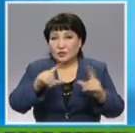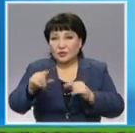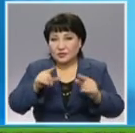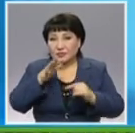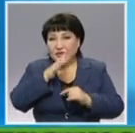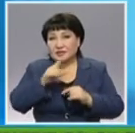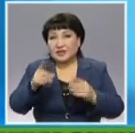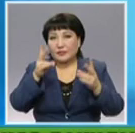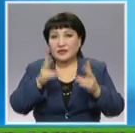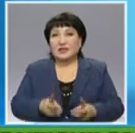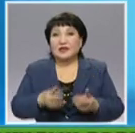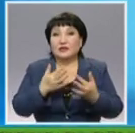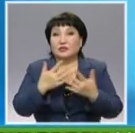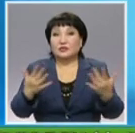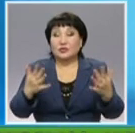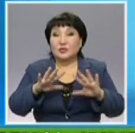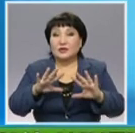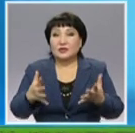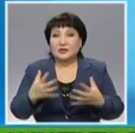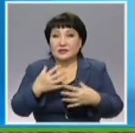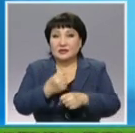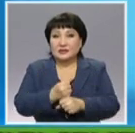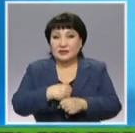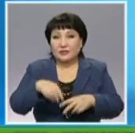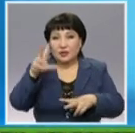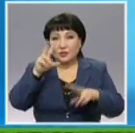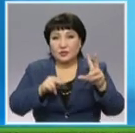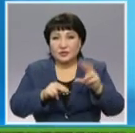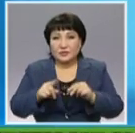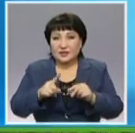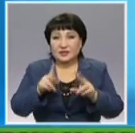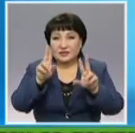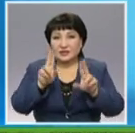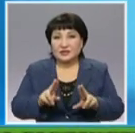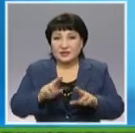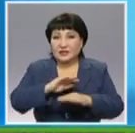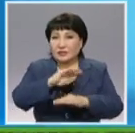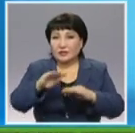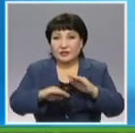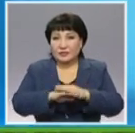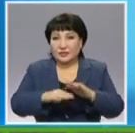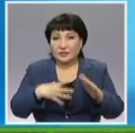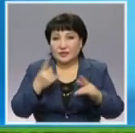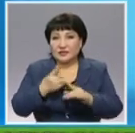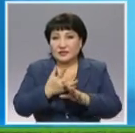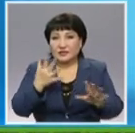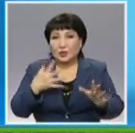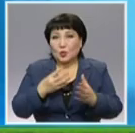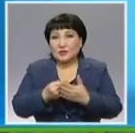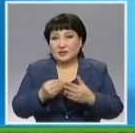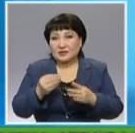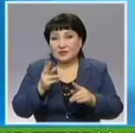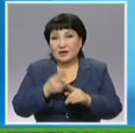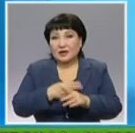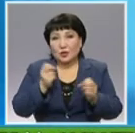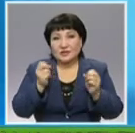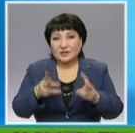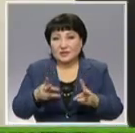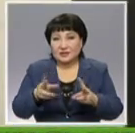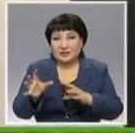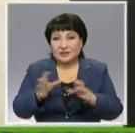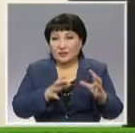мен түрлі оқиғалар азаяды деген үміттеміз. Ал ережеге бағынбағандар бірінші кезекте өздерінің қауіпсіздігін сақтамаған үшін